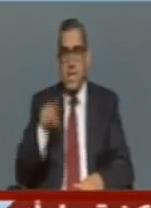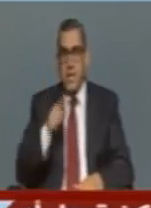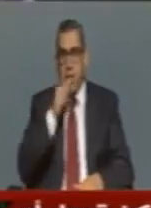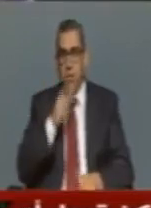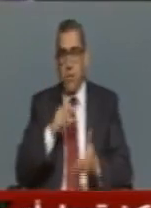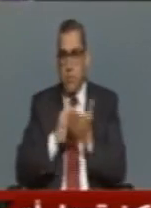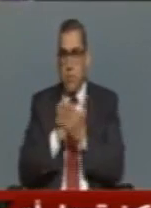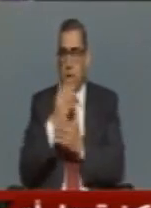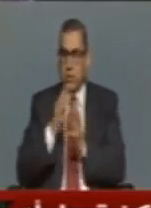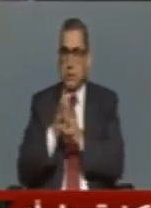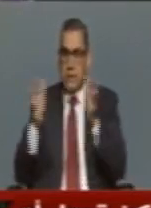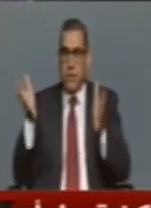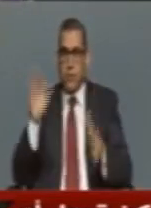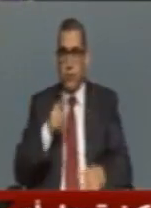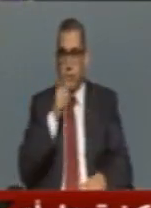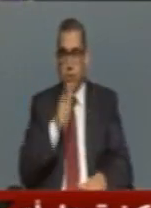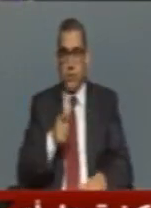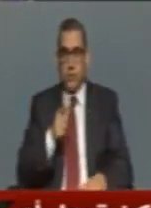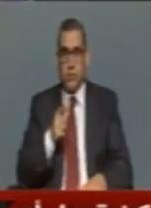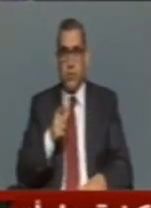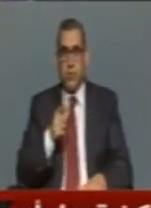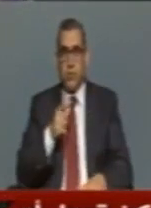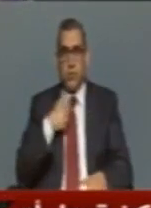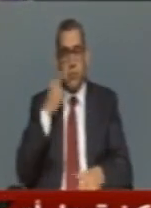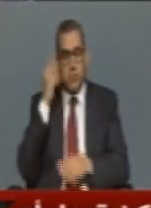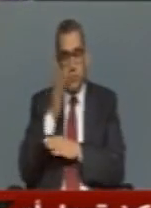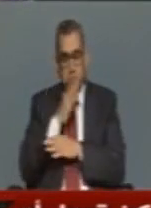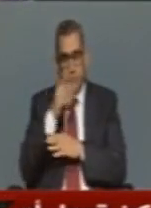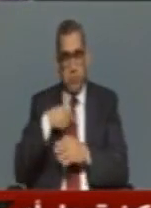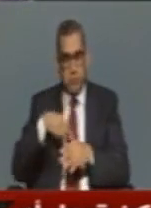وقت للخطه الخمسيه. صحيح.